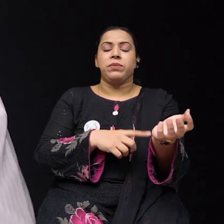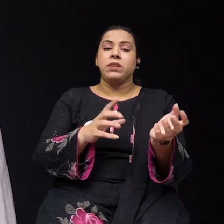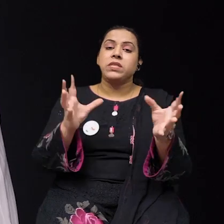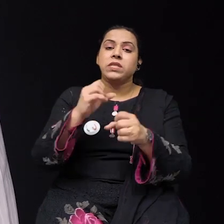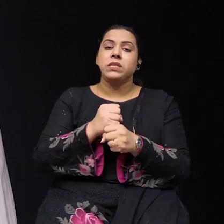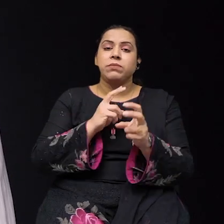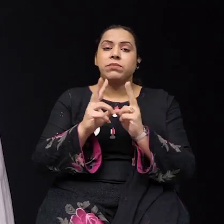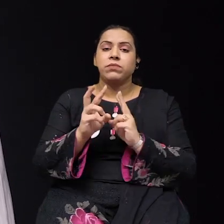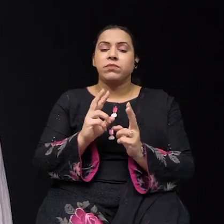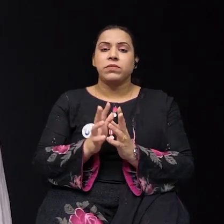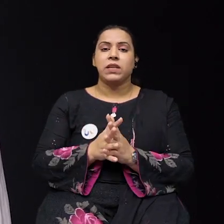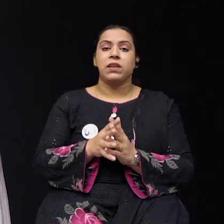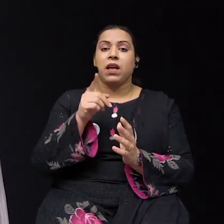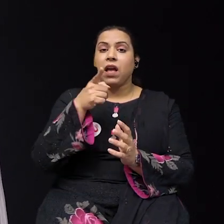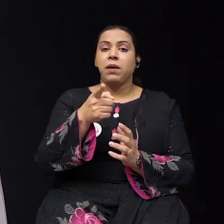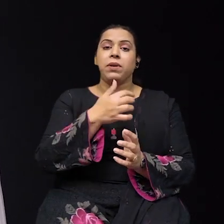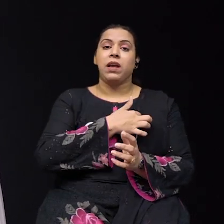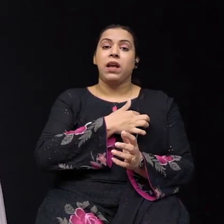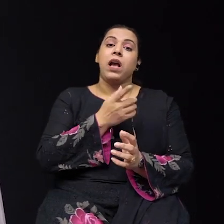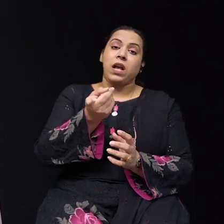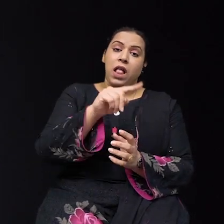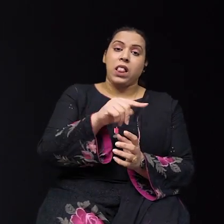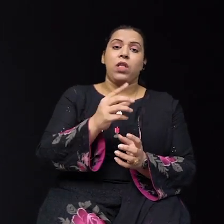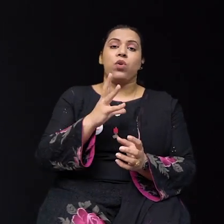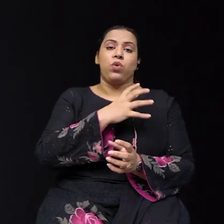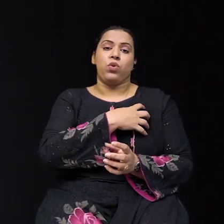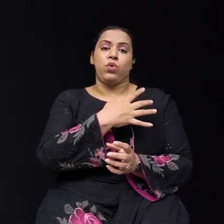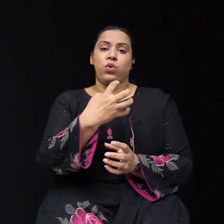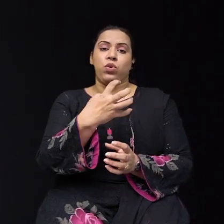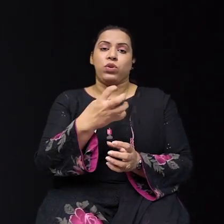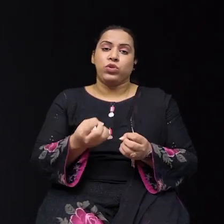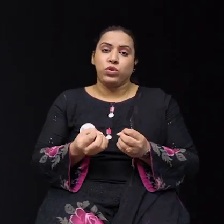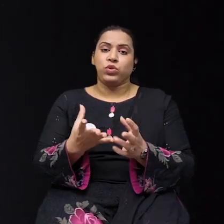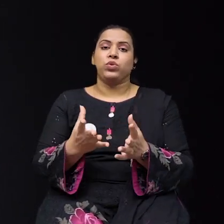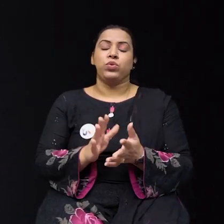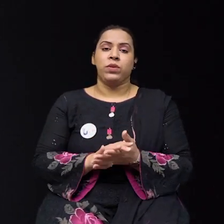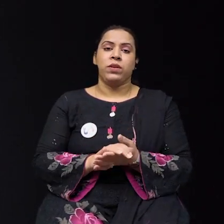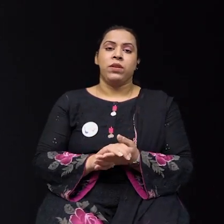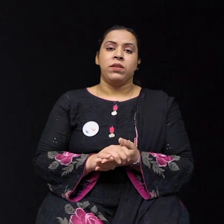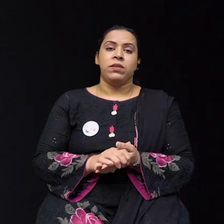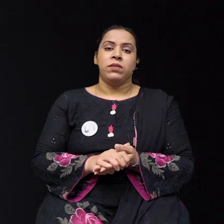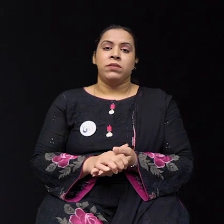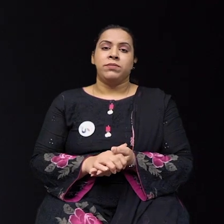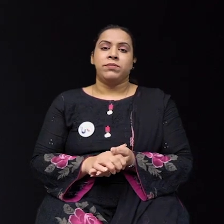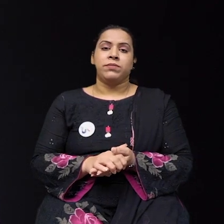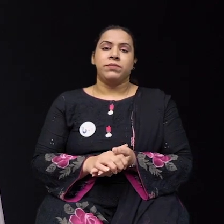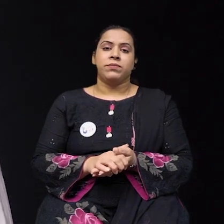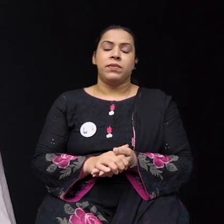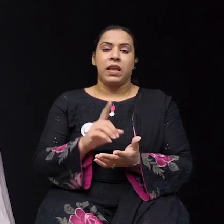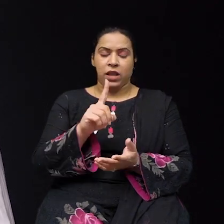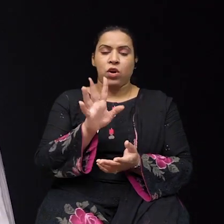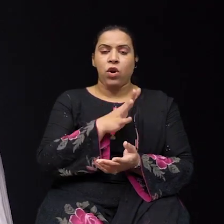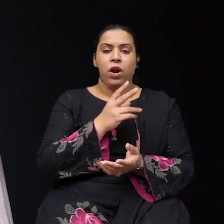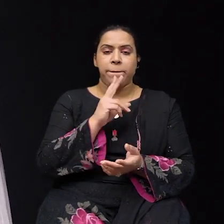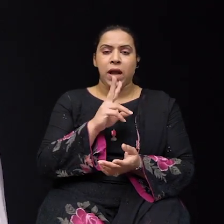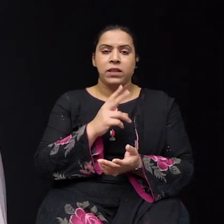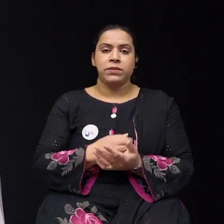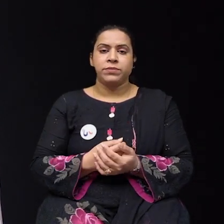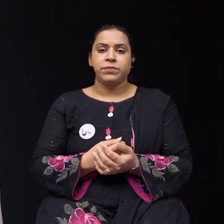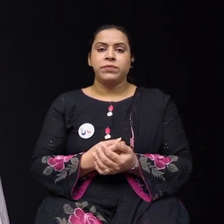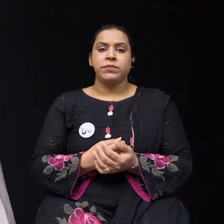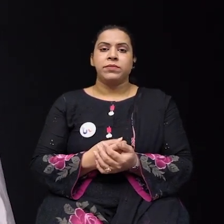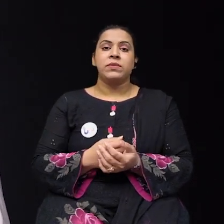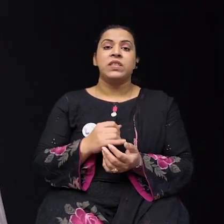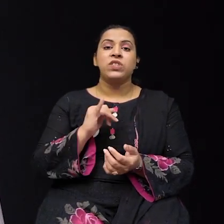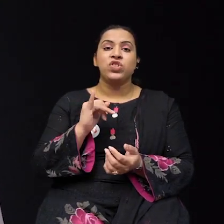ये सारी वो चीज़ें हैं जिससे आपको कल को दिल की तकलीफ़ होने का चांस बढ़ जाता है। एक और चीज़ याद